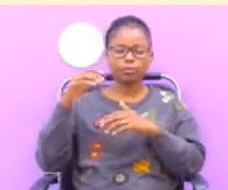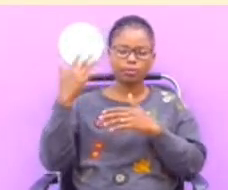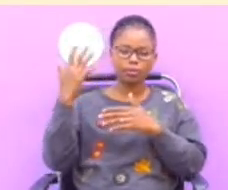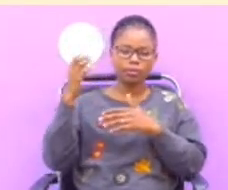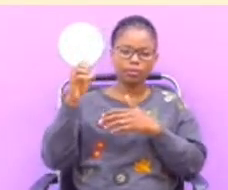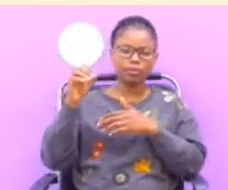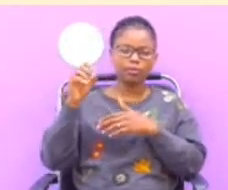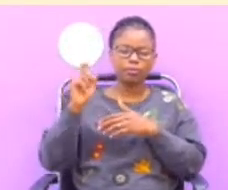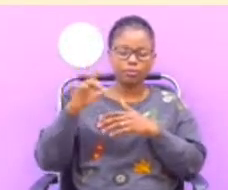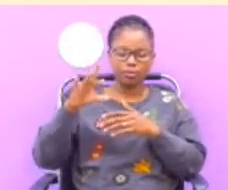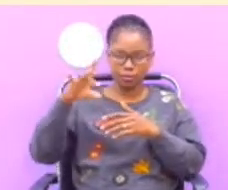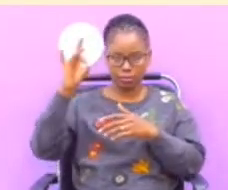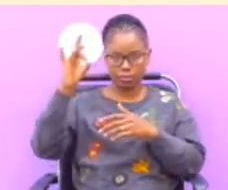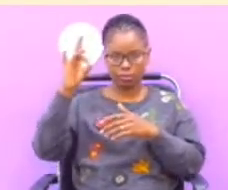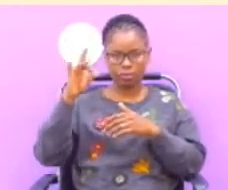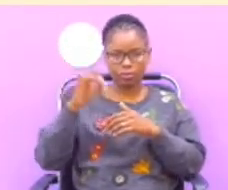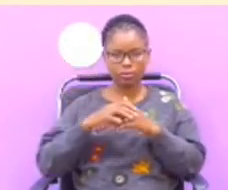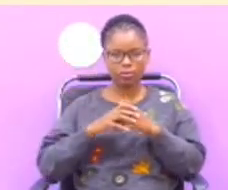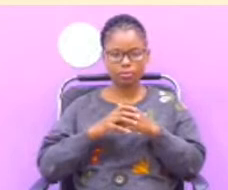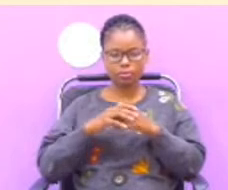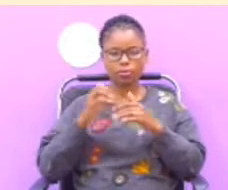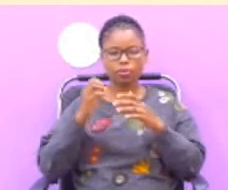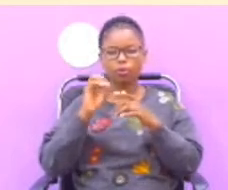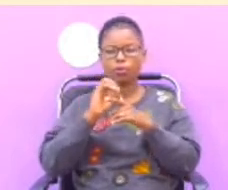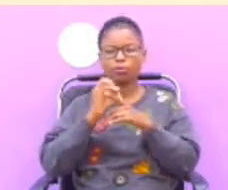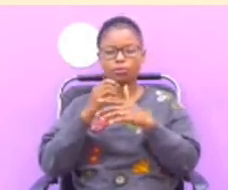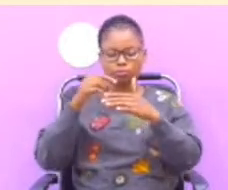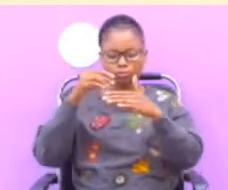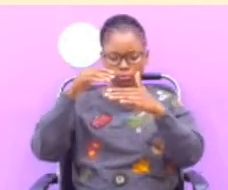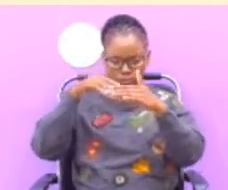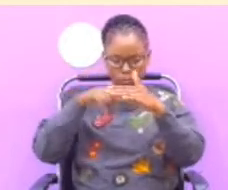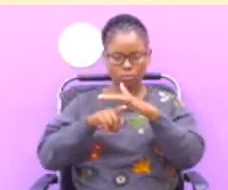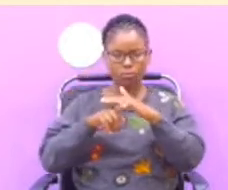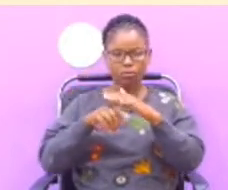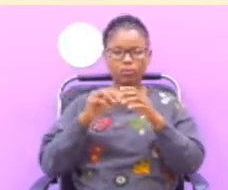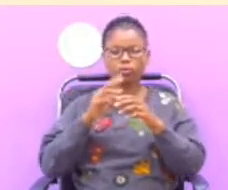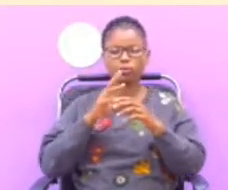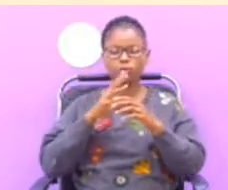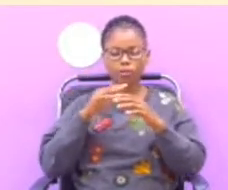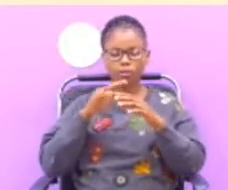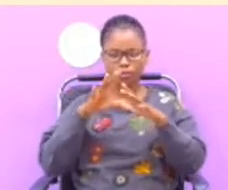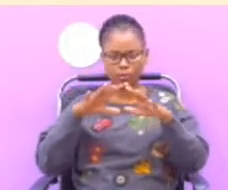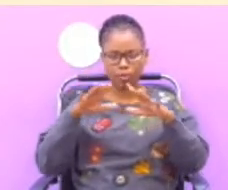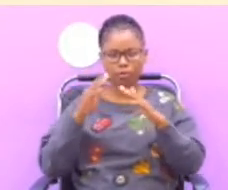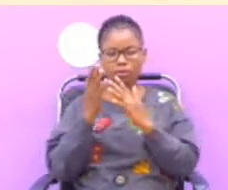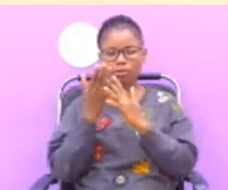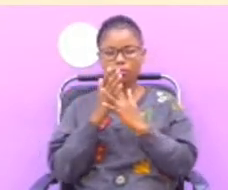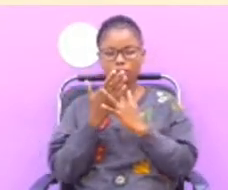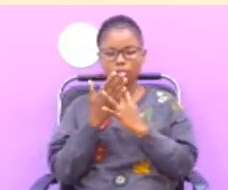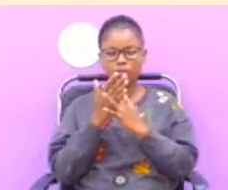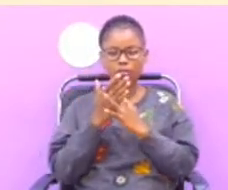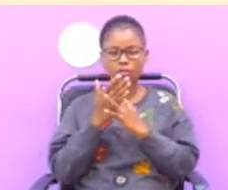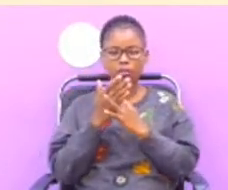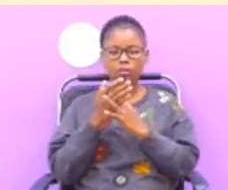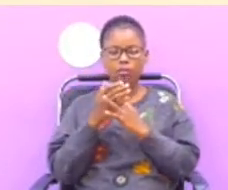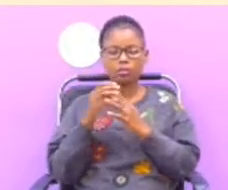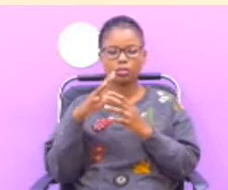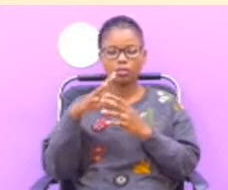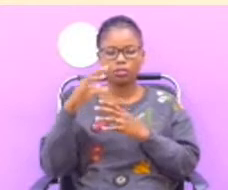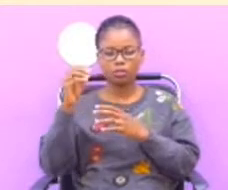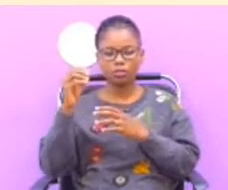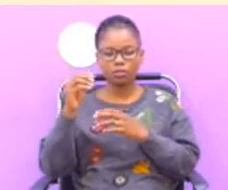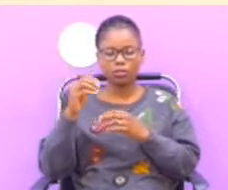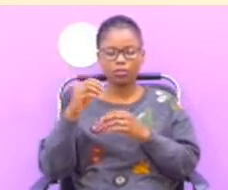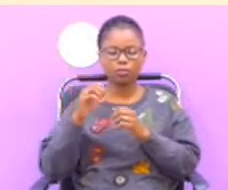ona mangĩkaingĩra kũrĩa iria-inĩ thĩiniĩ gatagatĩ Ngai agatũma ndamathia ĩthiĩ